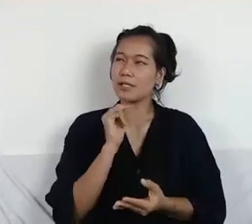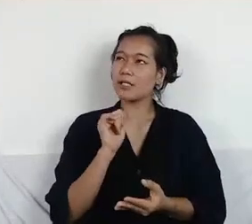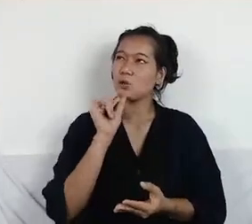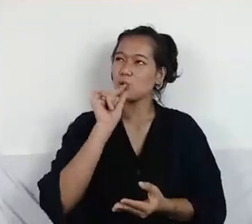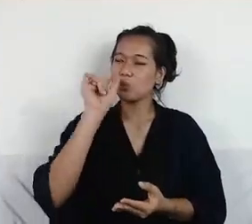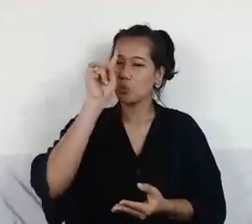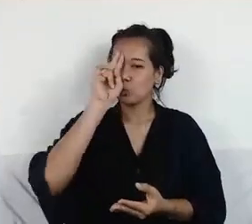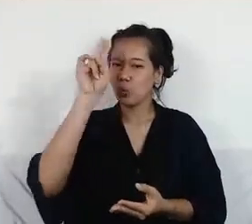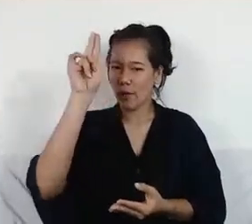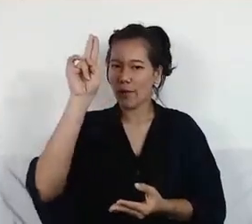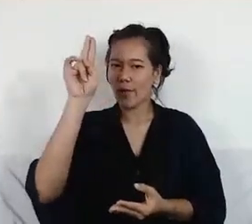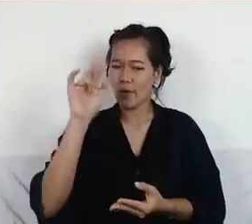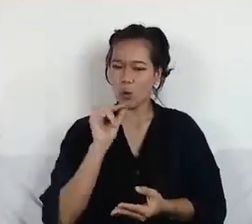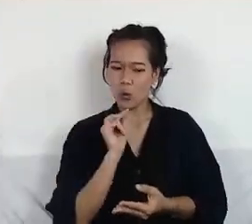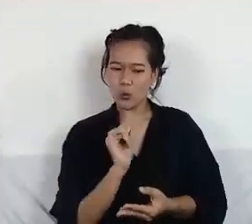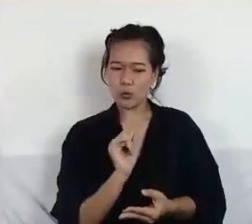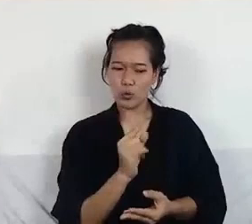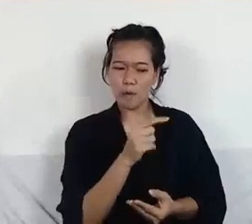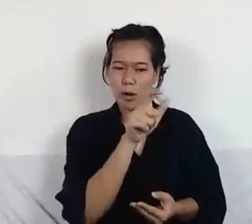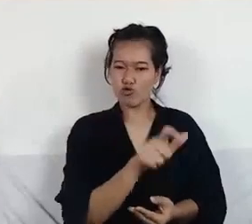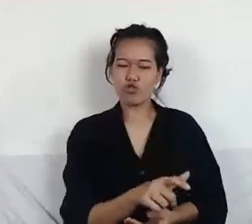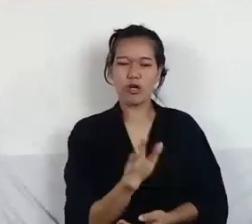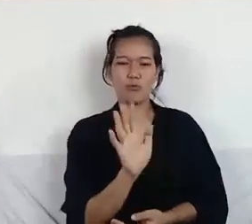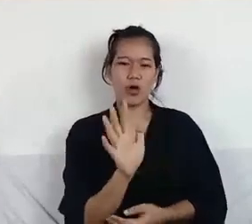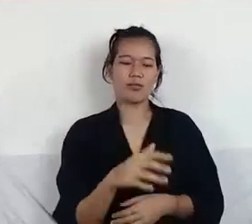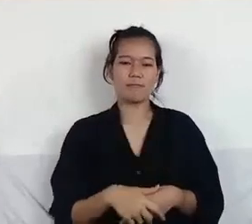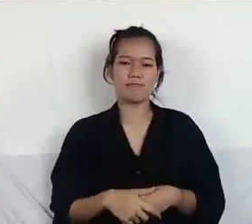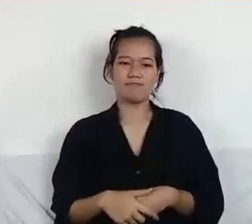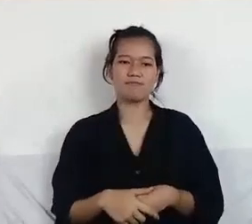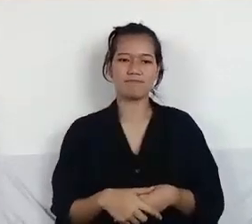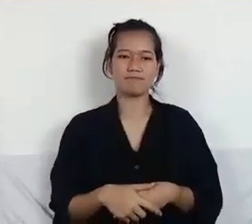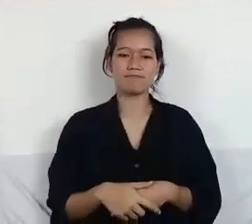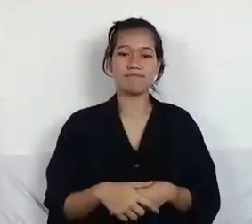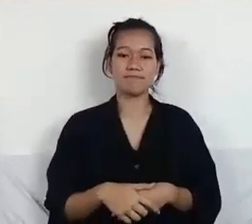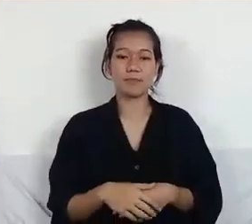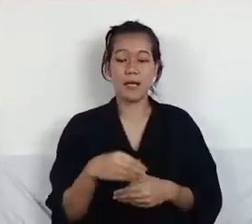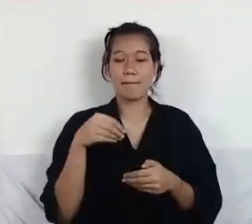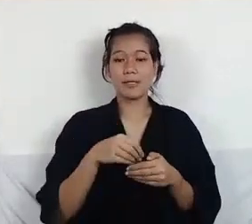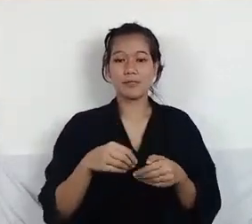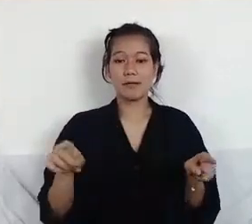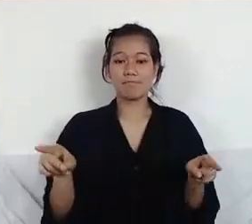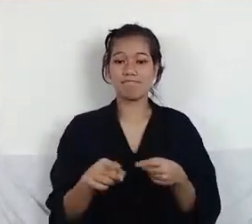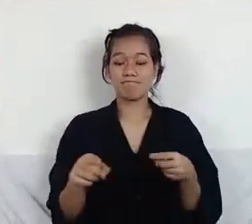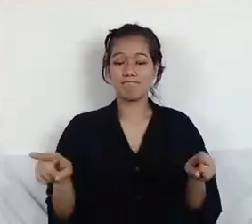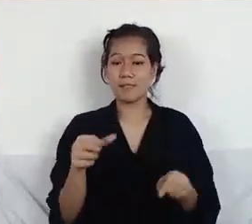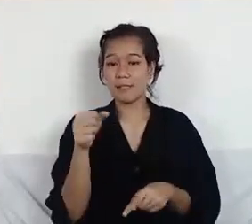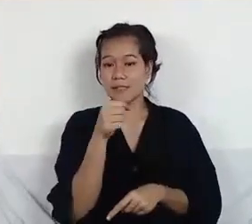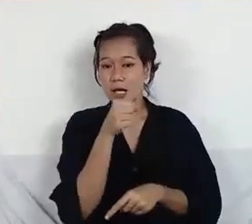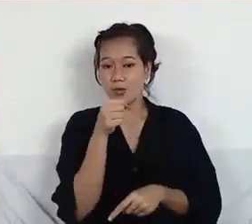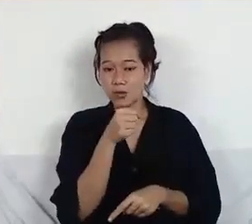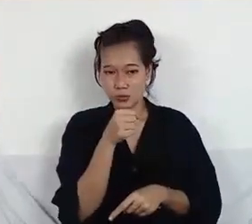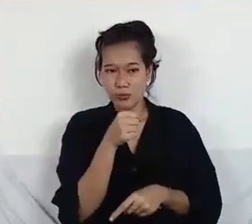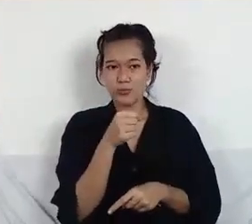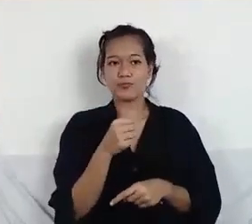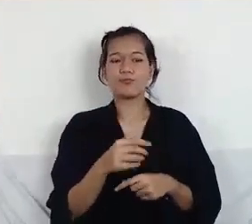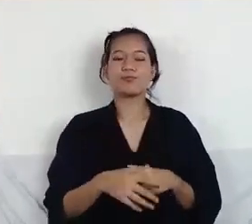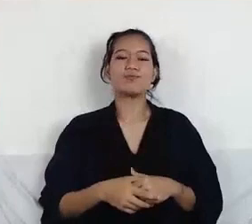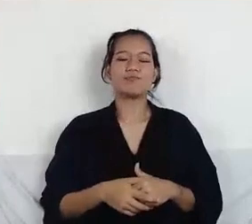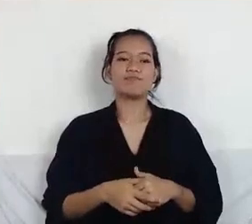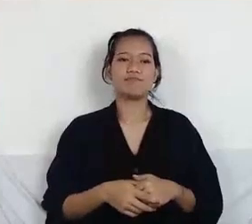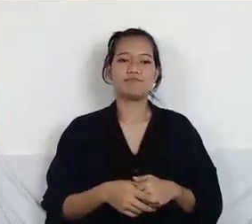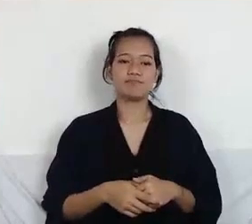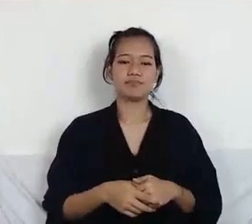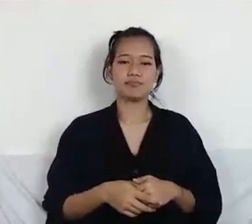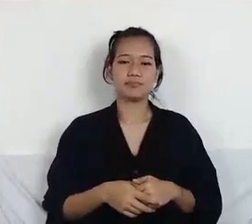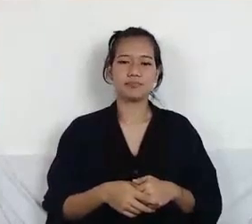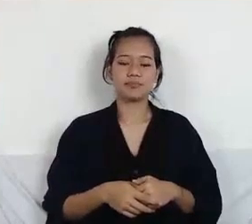dan bukan untuk manusia. Mengiringi persembahan kita akan menyanyi dari NKB 133 bait